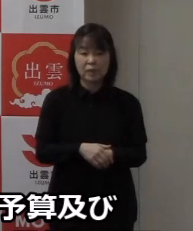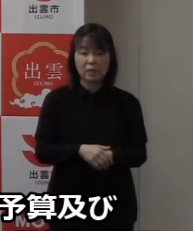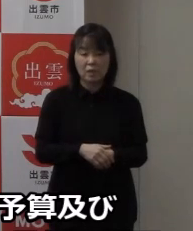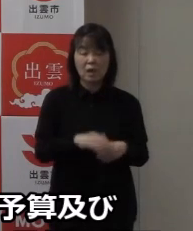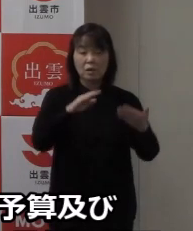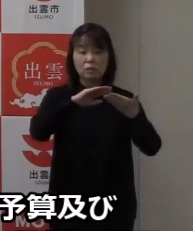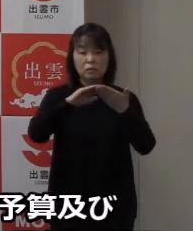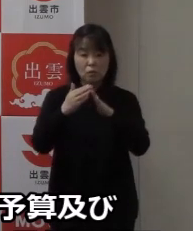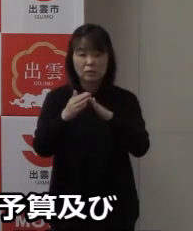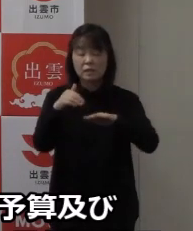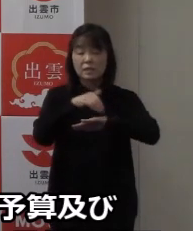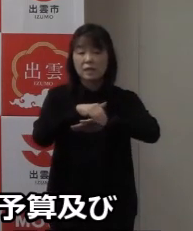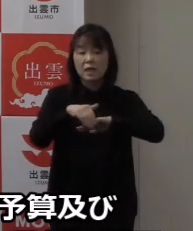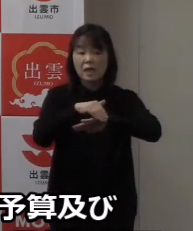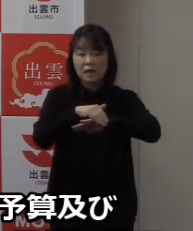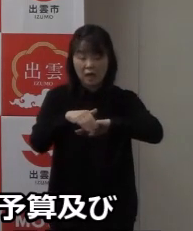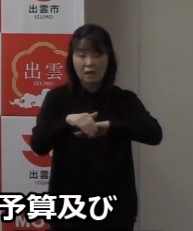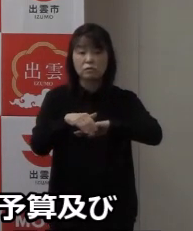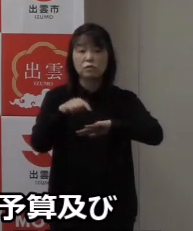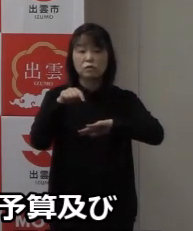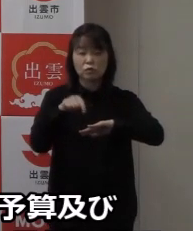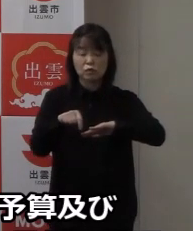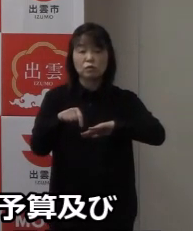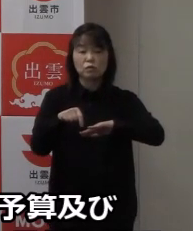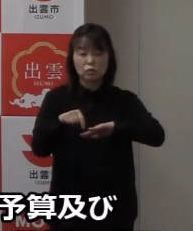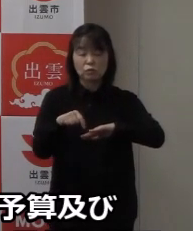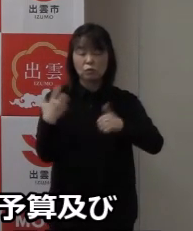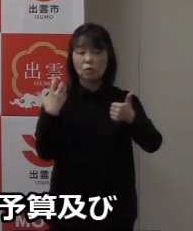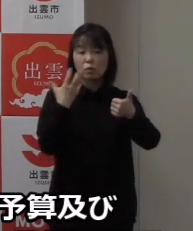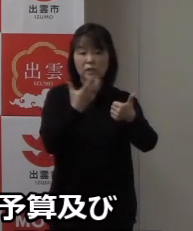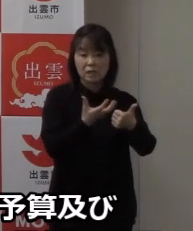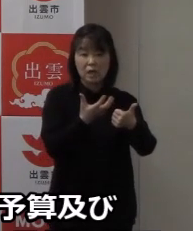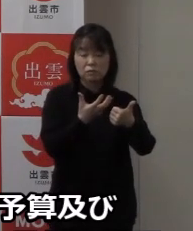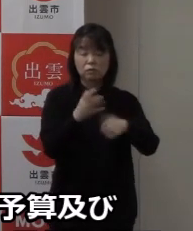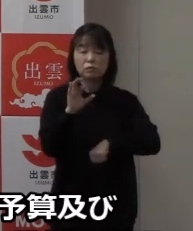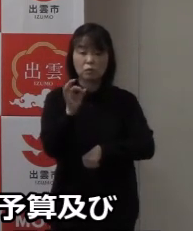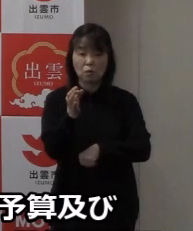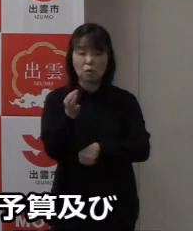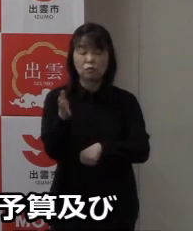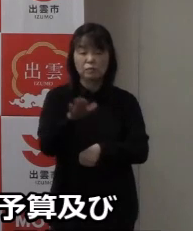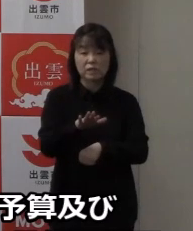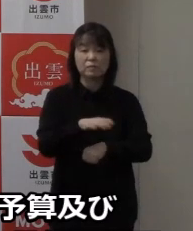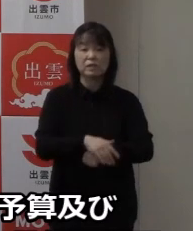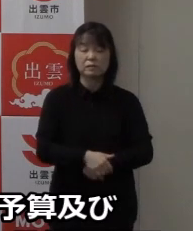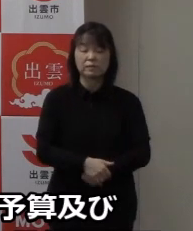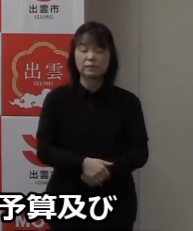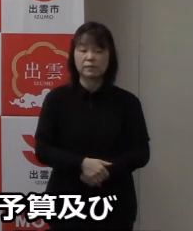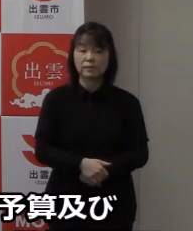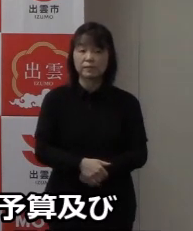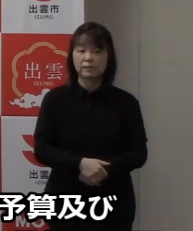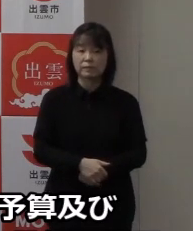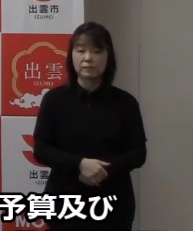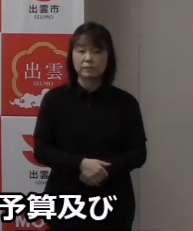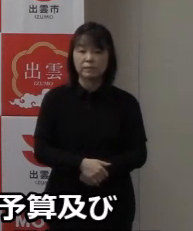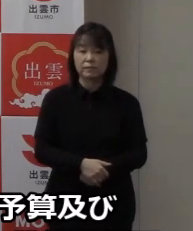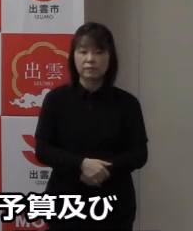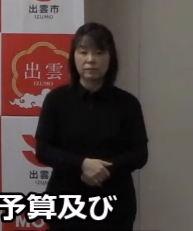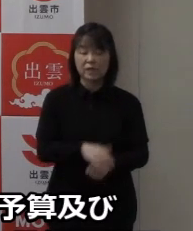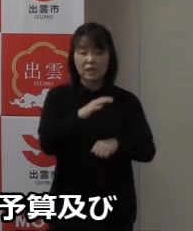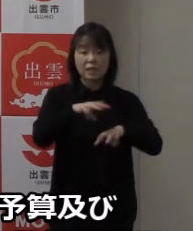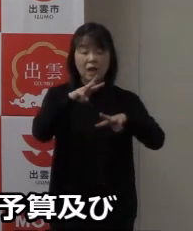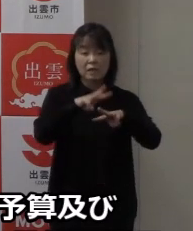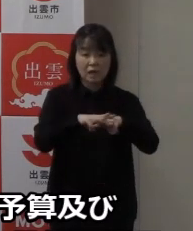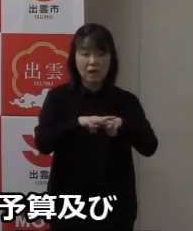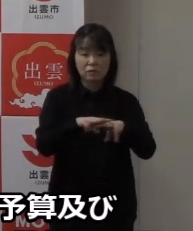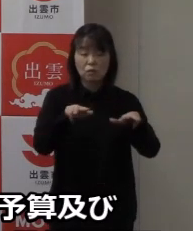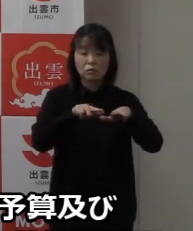策定業務の委託費を新規で掲げているところであります。この項目では平田の行政